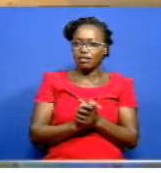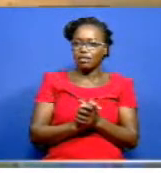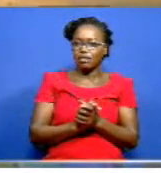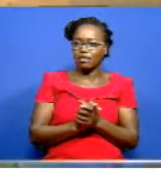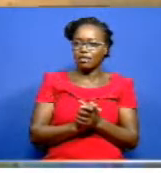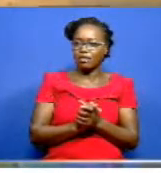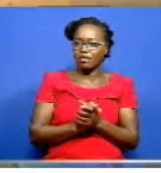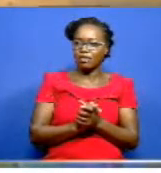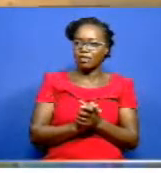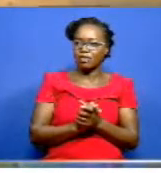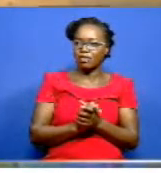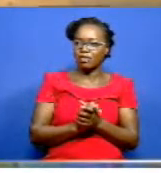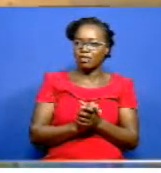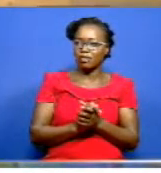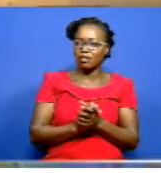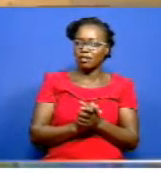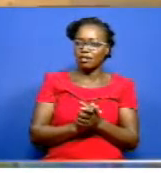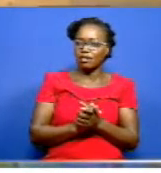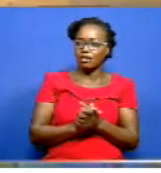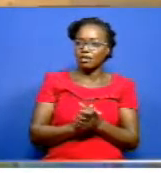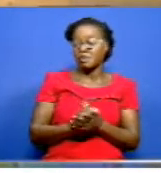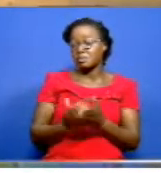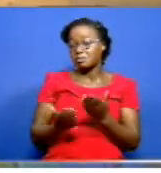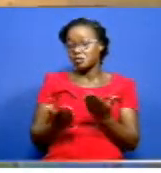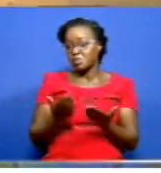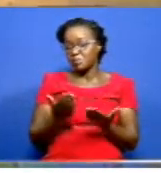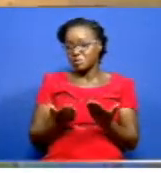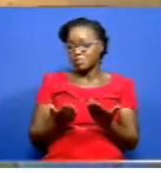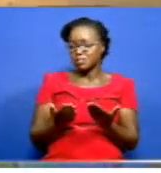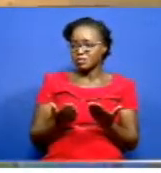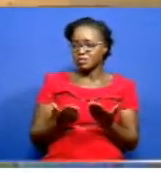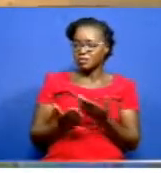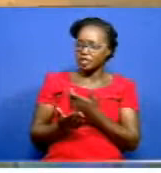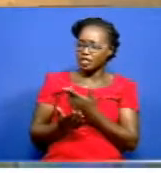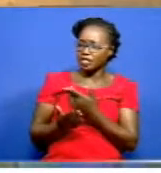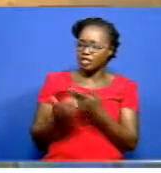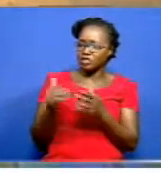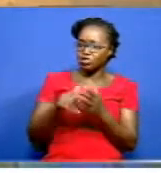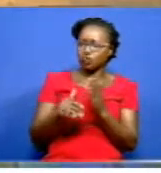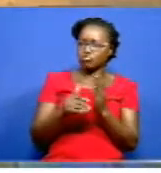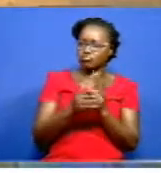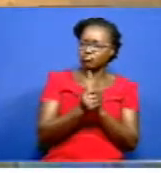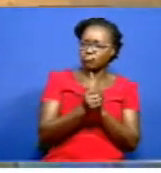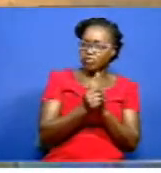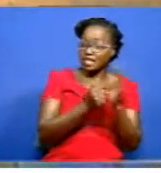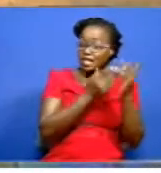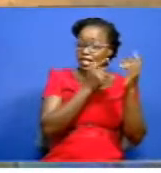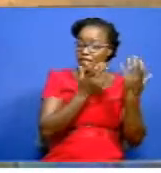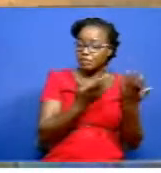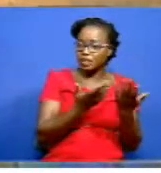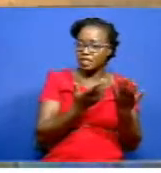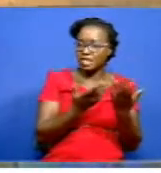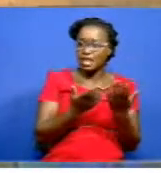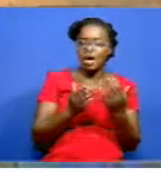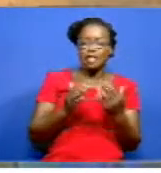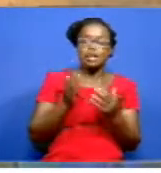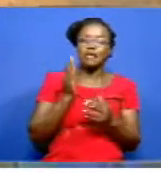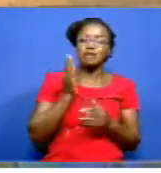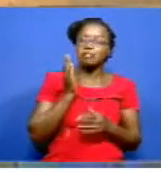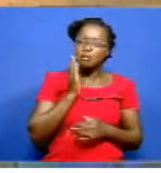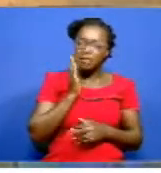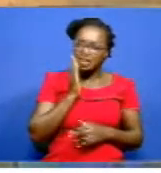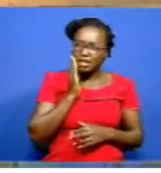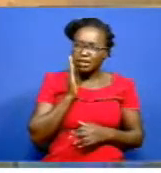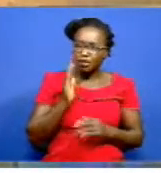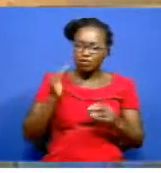Labda Nancy, nawe kwa utaalamu wako, swala hili la maternal mental health ni nini